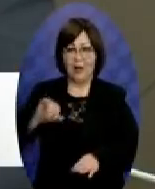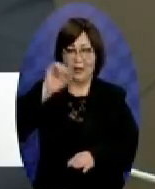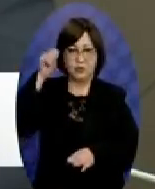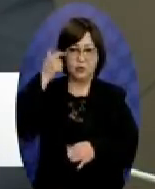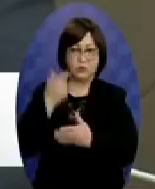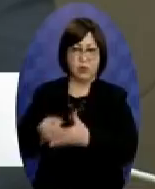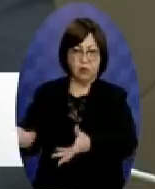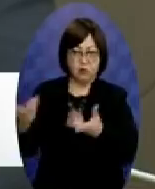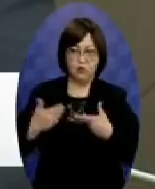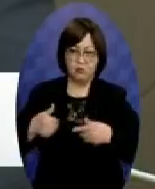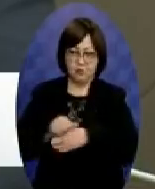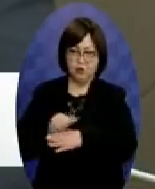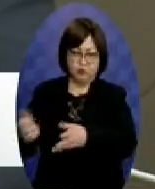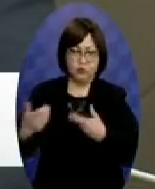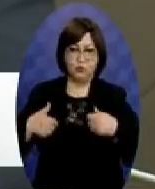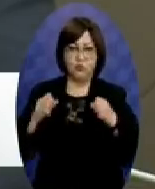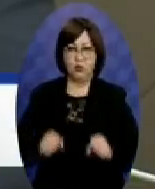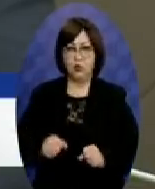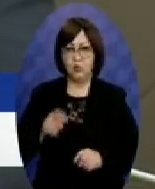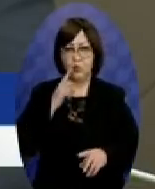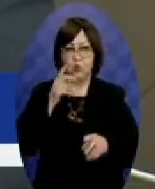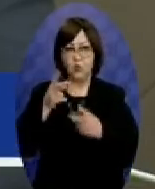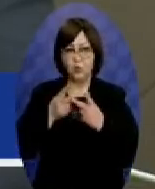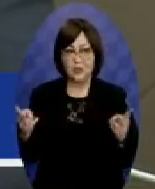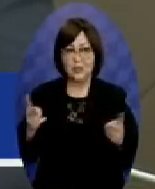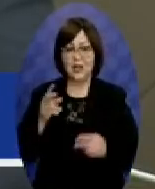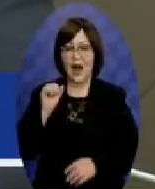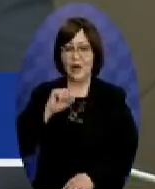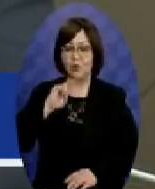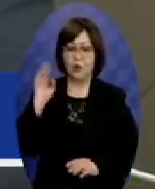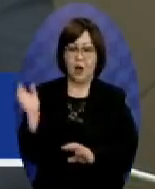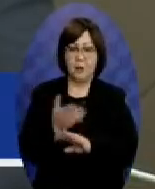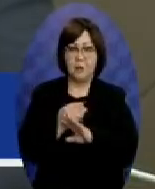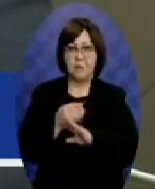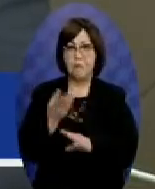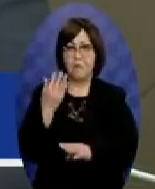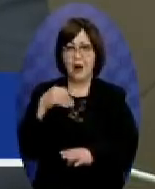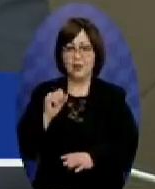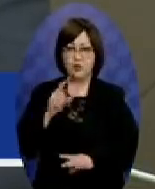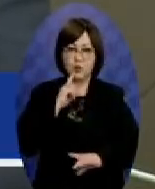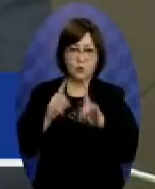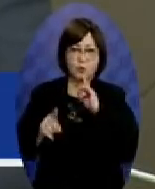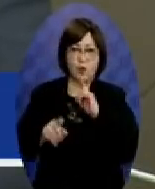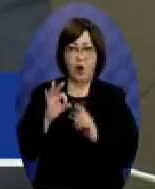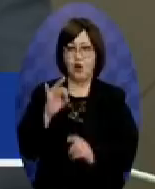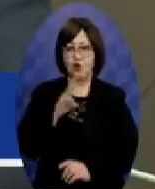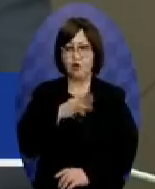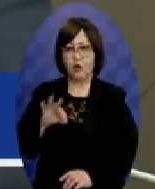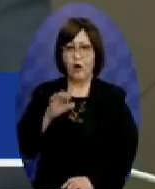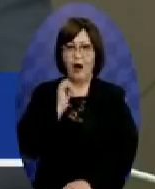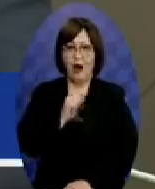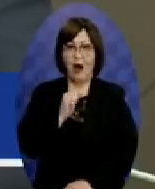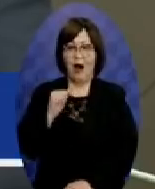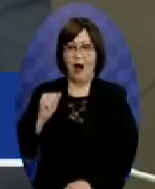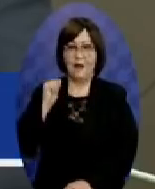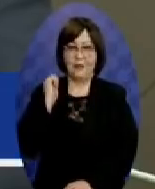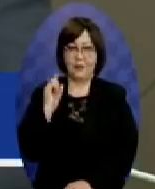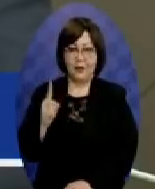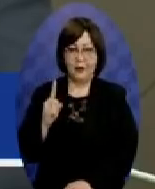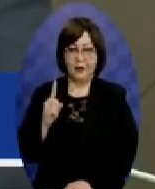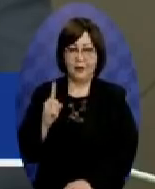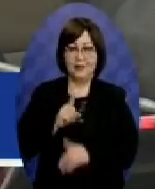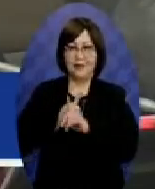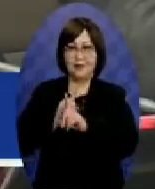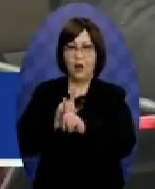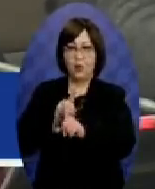аюулгүй байдлын зөвлөлийн орон тооны шинжээчийг А-агийн нэг болгоё гэж, А-агийн нэг дээр оруулъя